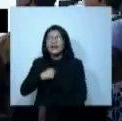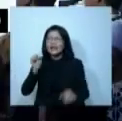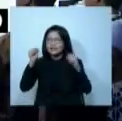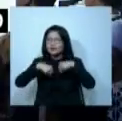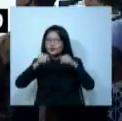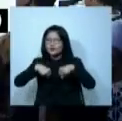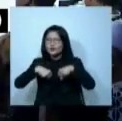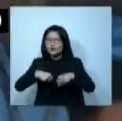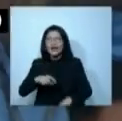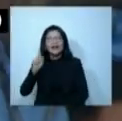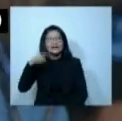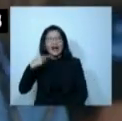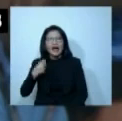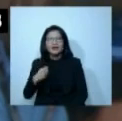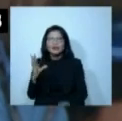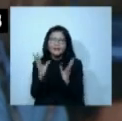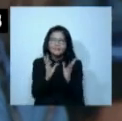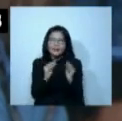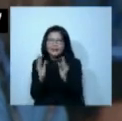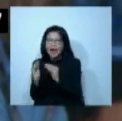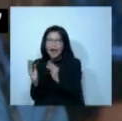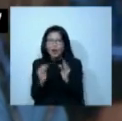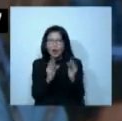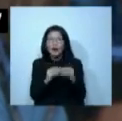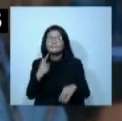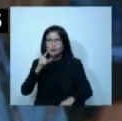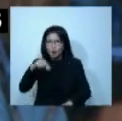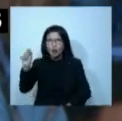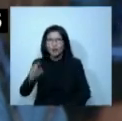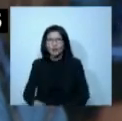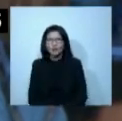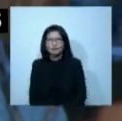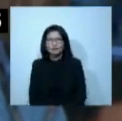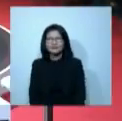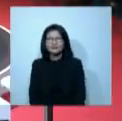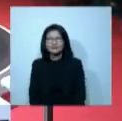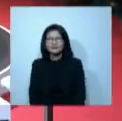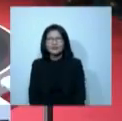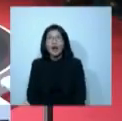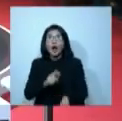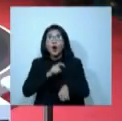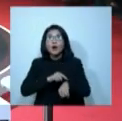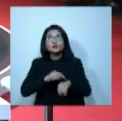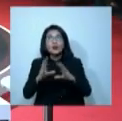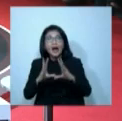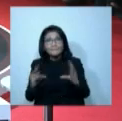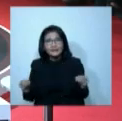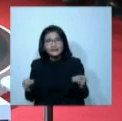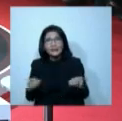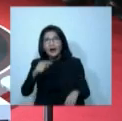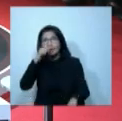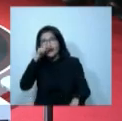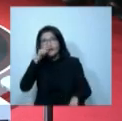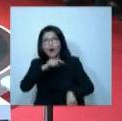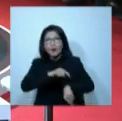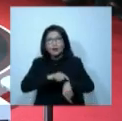ukuran-ukuran, indikator, parameter ya, debat yang substansi itu adalah debat yang memang tadi ya memunculkan ide dan gagasan, program,